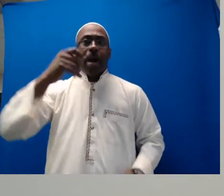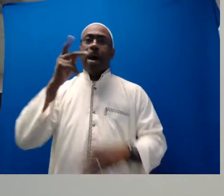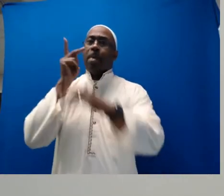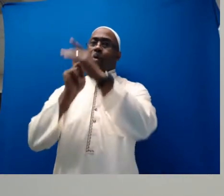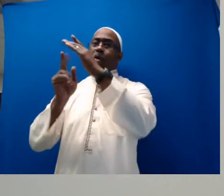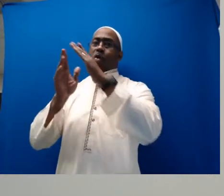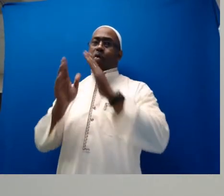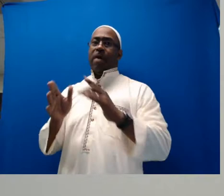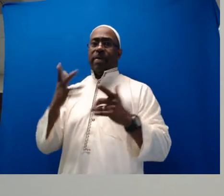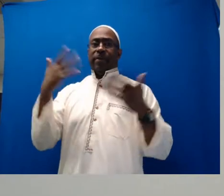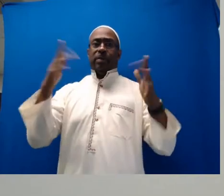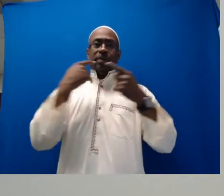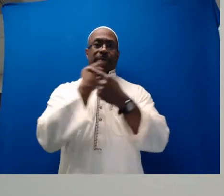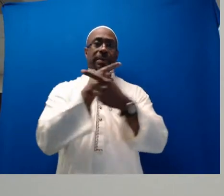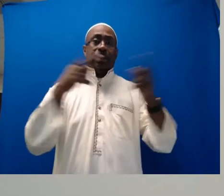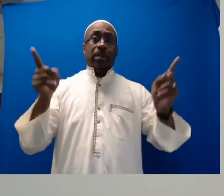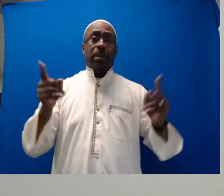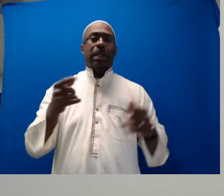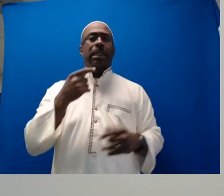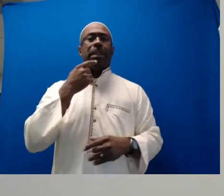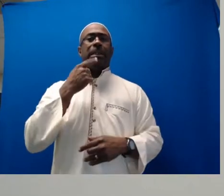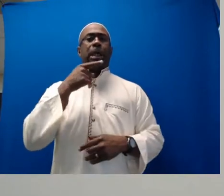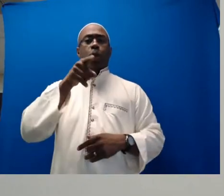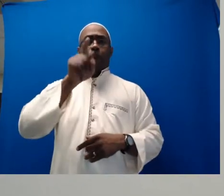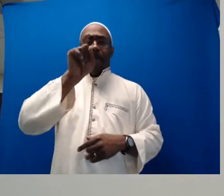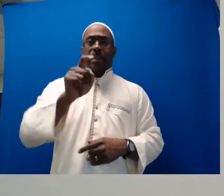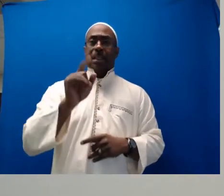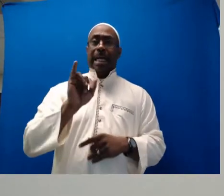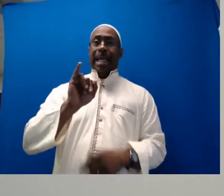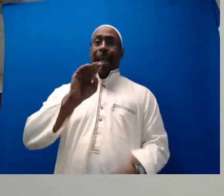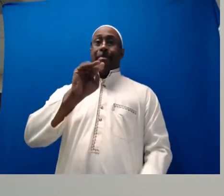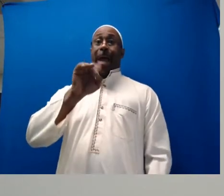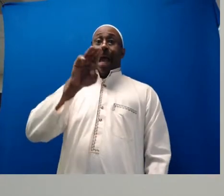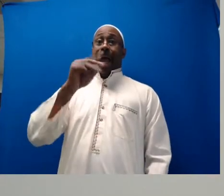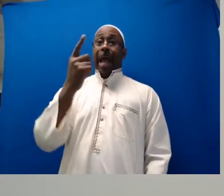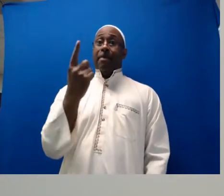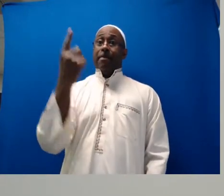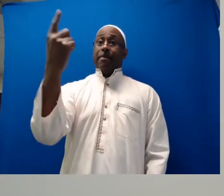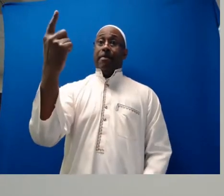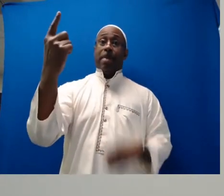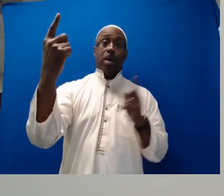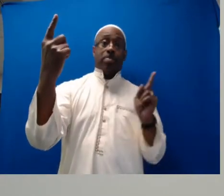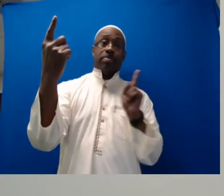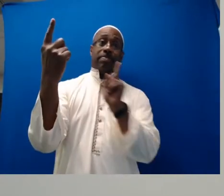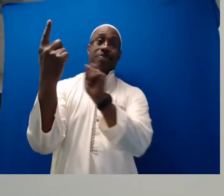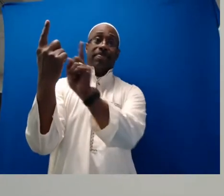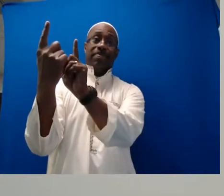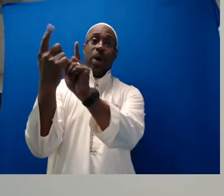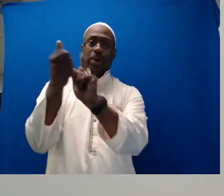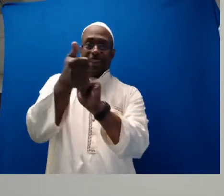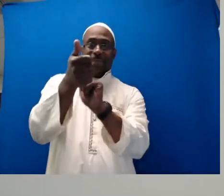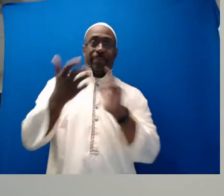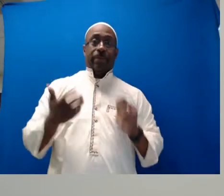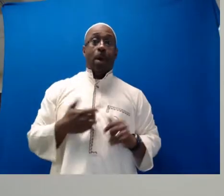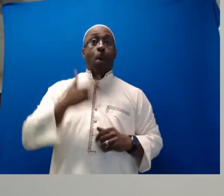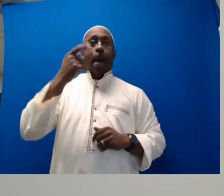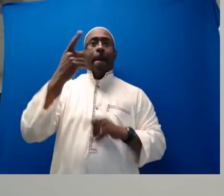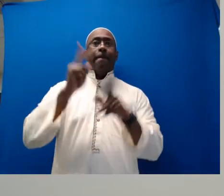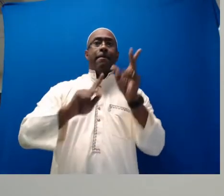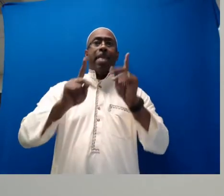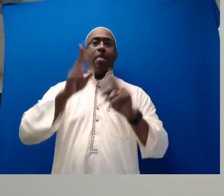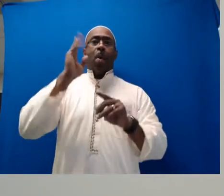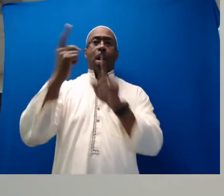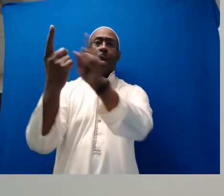ﷺ then said. He said, and draw near to the Imam, because a person will distance themselves until they